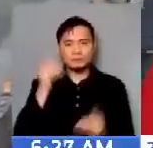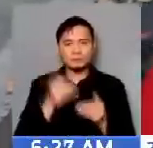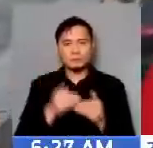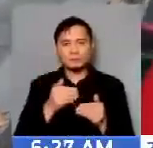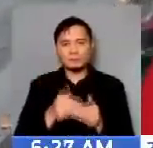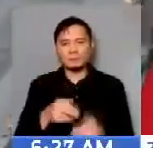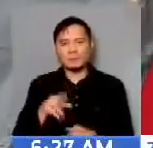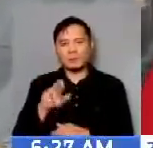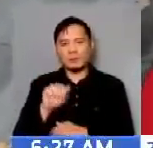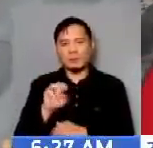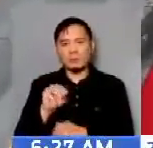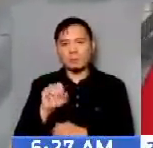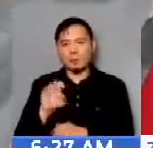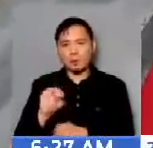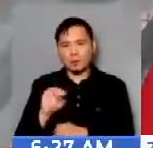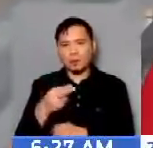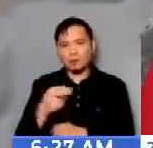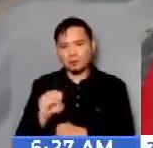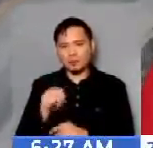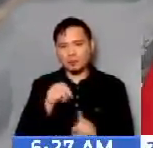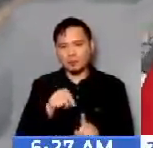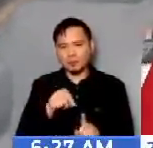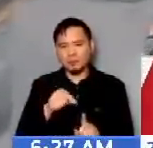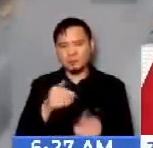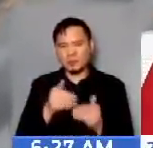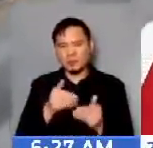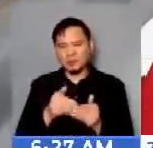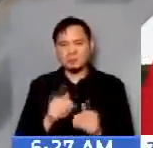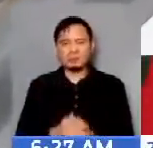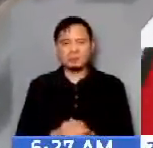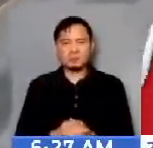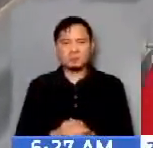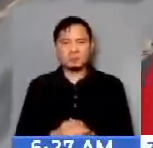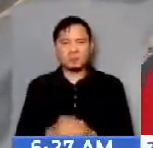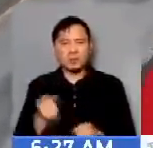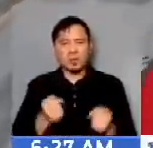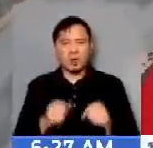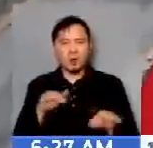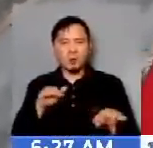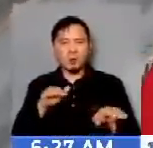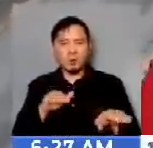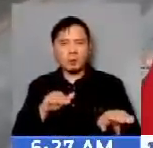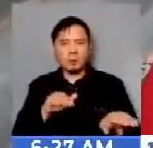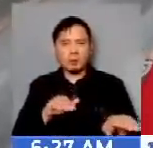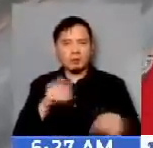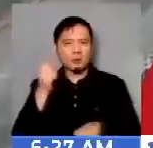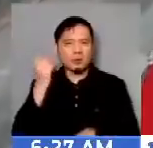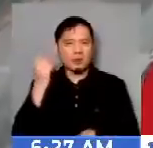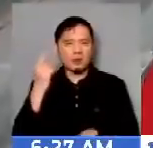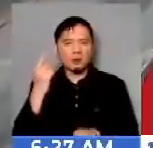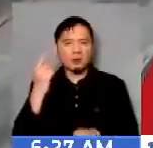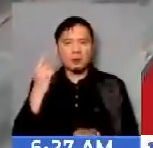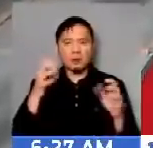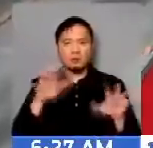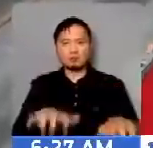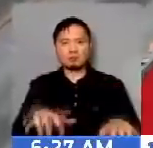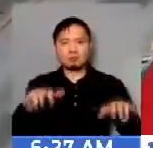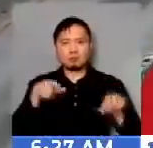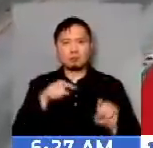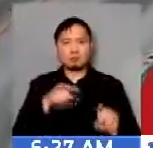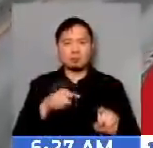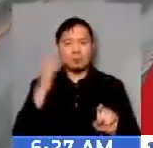School. At makikita ninyo talagang gumagalaw, pero marami na rin yung sasakyan, lalo rush hour na, meron ng volume ng